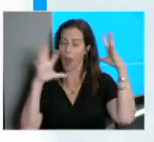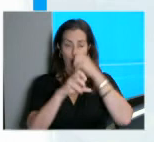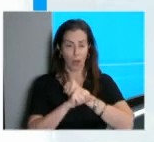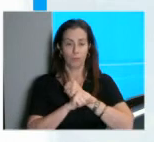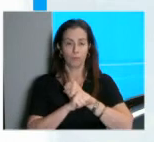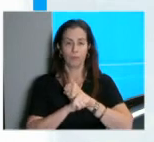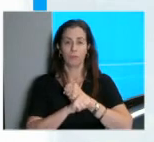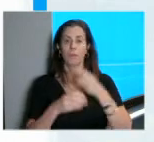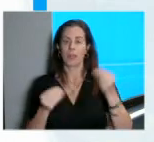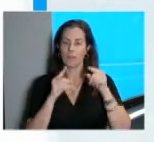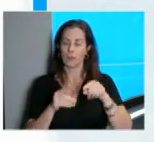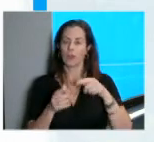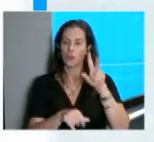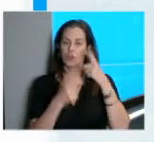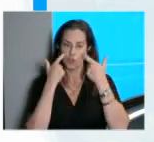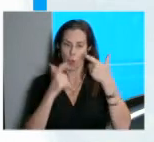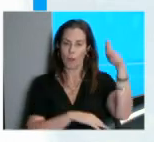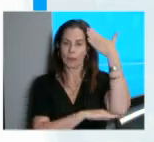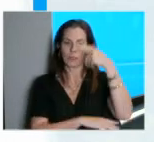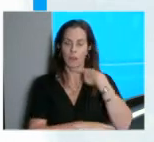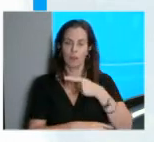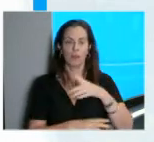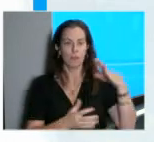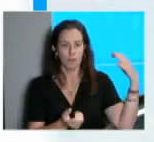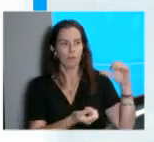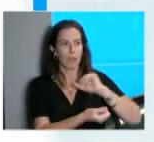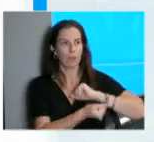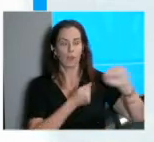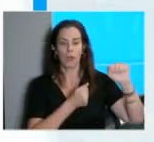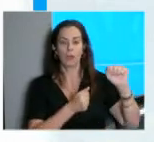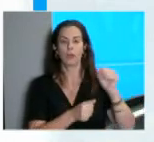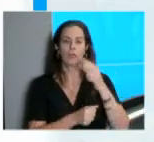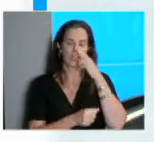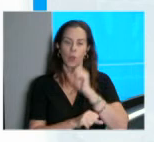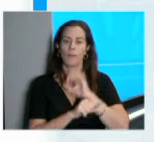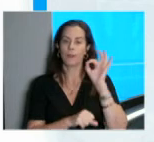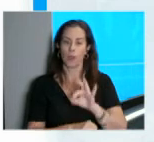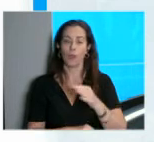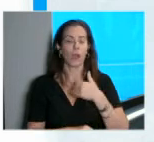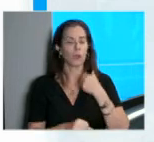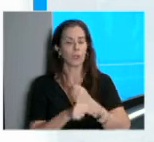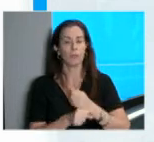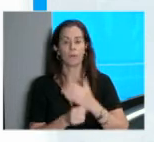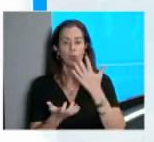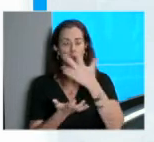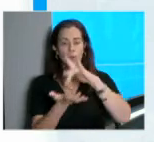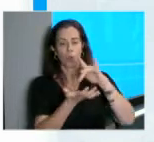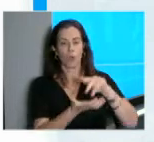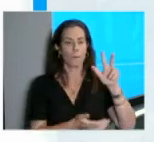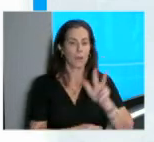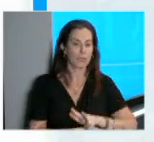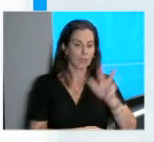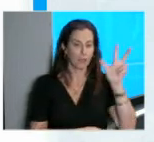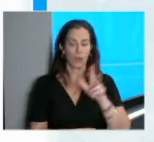הלילה בחיל הזה, כדי להגן על מדינת ישראל ולסכל ניסיונות לפגע בה. אנו מנהלים מערכה בשלוש